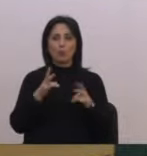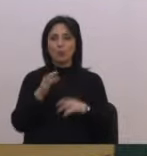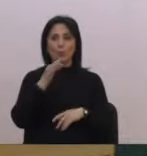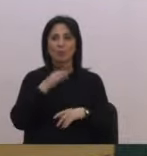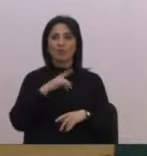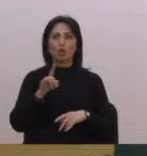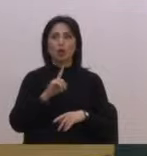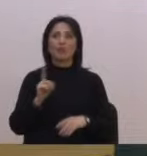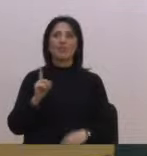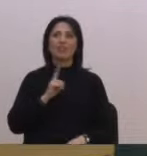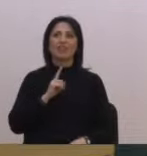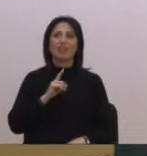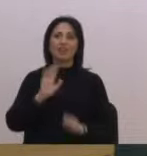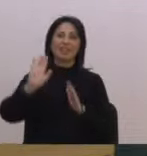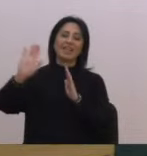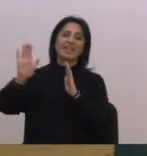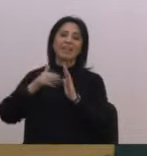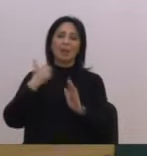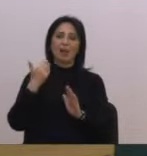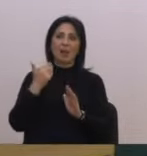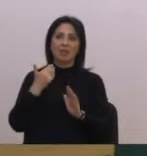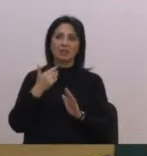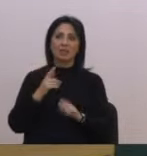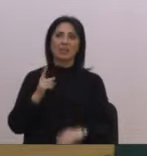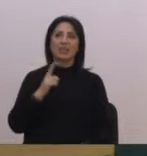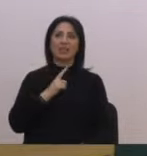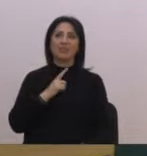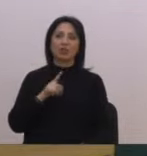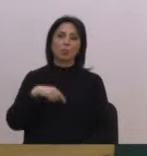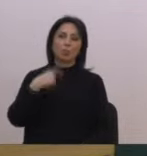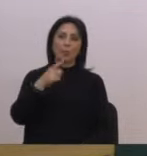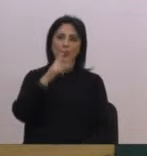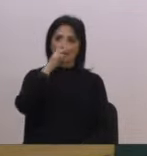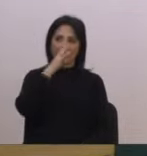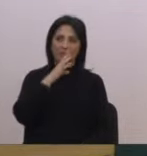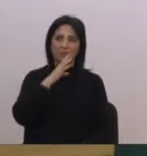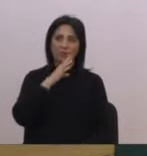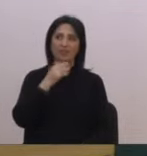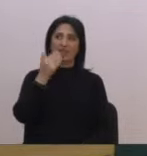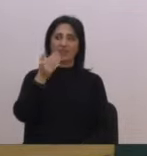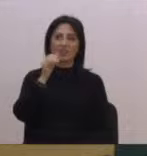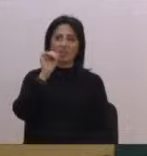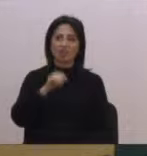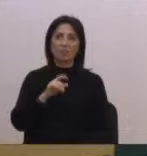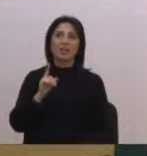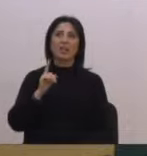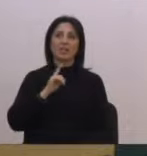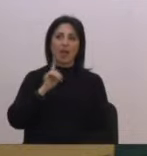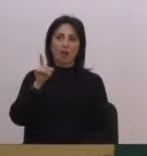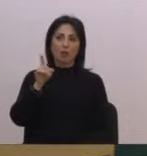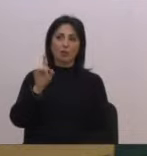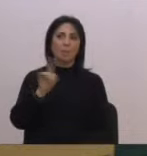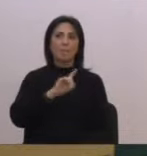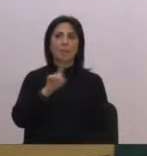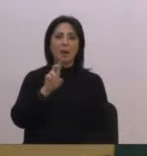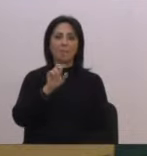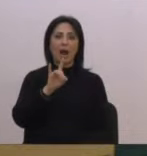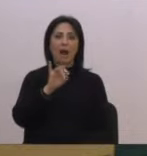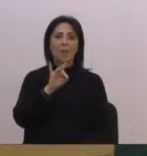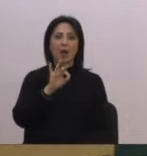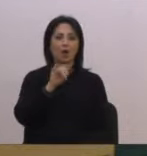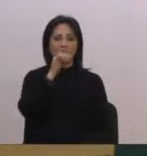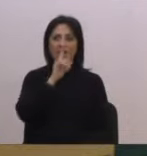რომ დაელოდებით ინტერპელაციას და დაელოდებით მომდევნო თვეებს. თქვენ შეიძლება დაელოდებით, მაგრამ ბახმარო ვერ